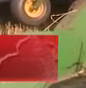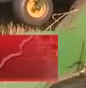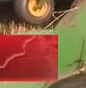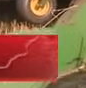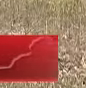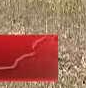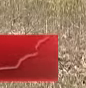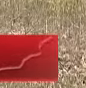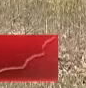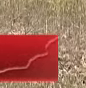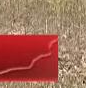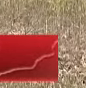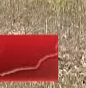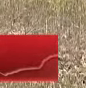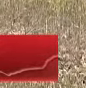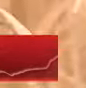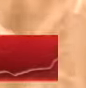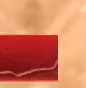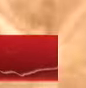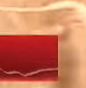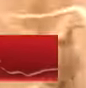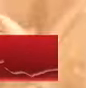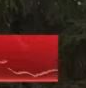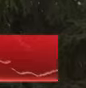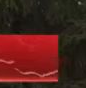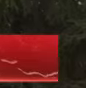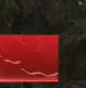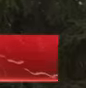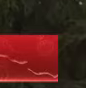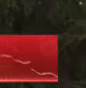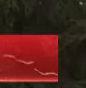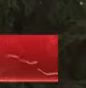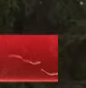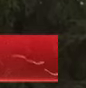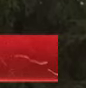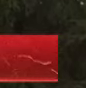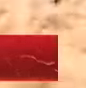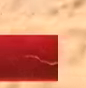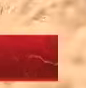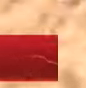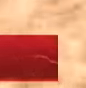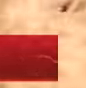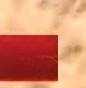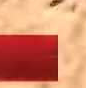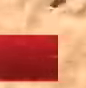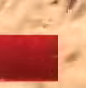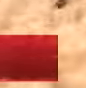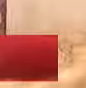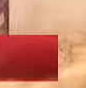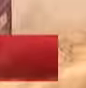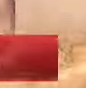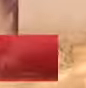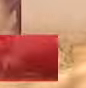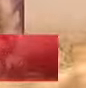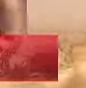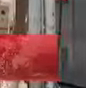Дешевое зерно. Фермеры несут убытки из-за низких цен на пшеницу. Но в этом году вообще катастрофическое положение. Почему аграрии подозревают закупщиков